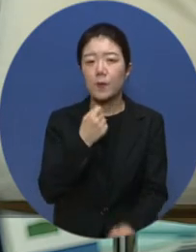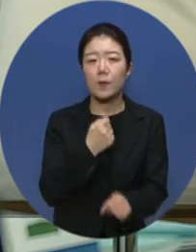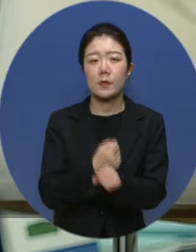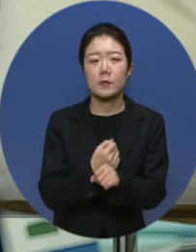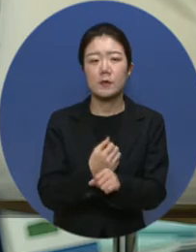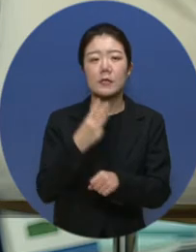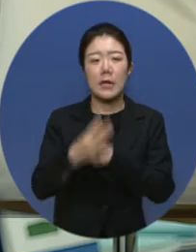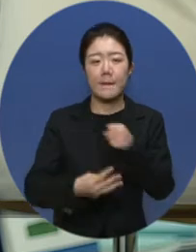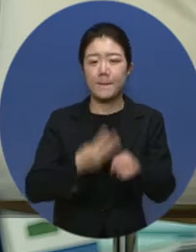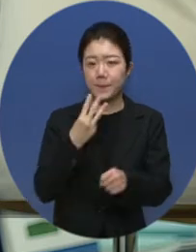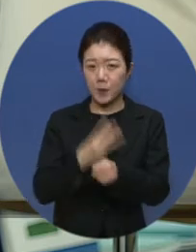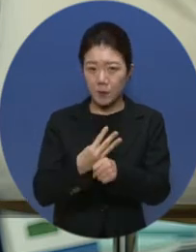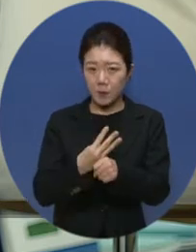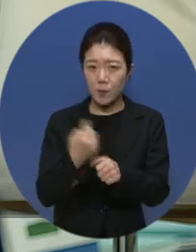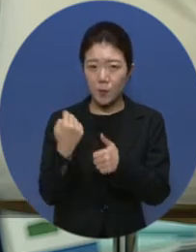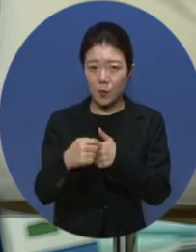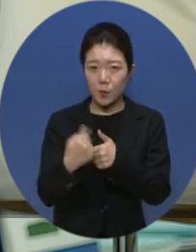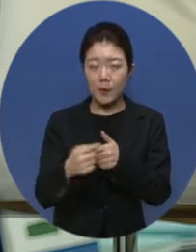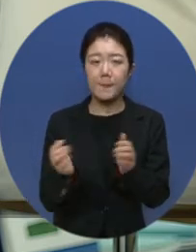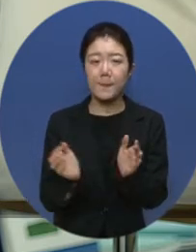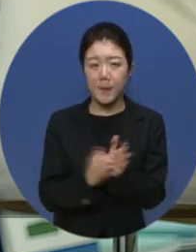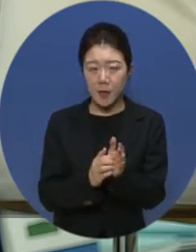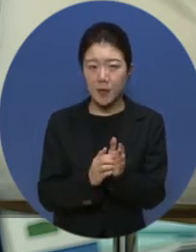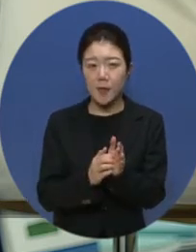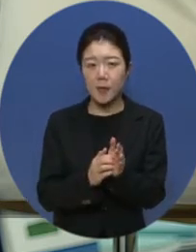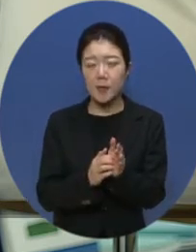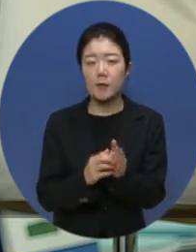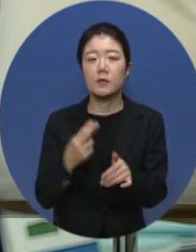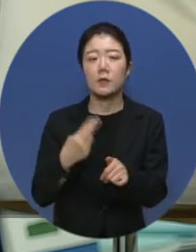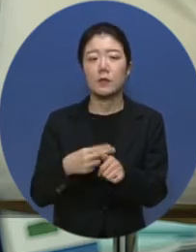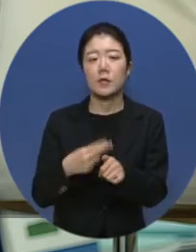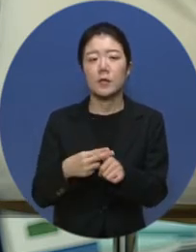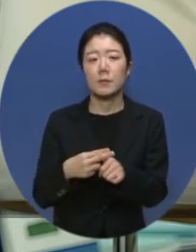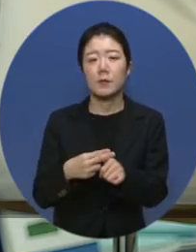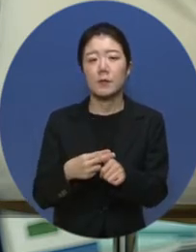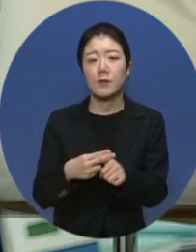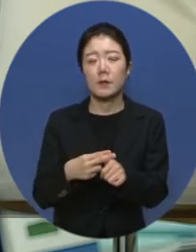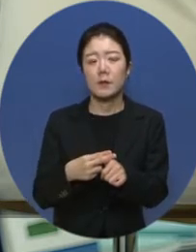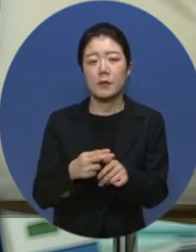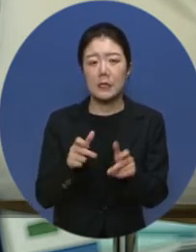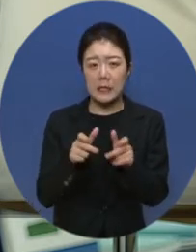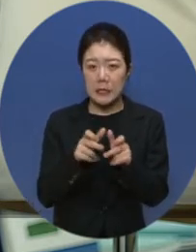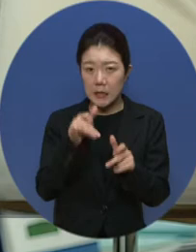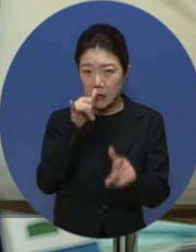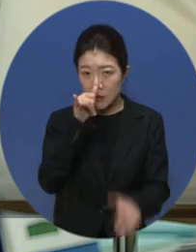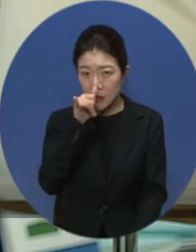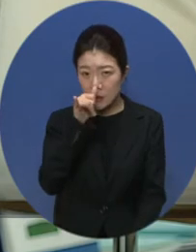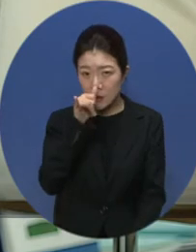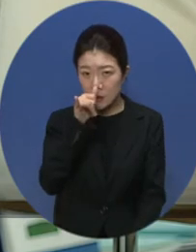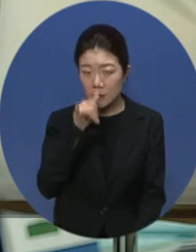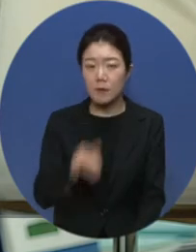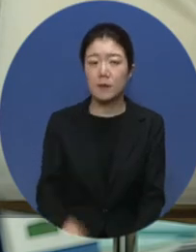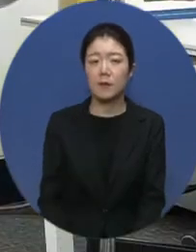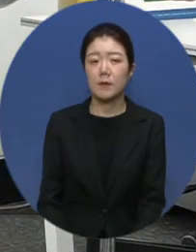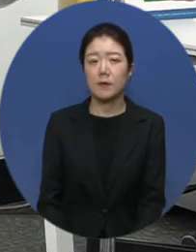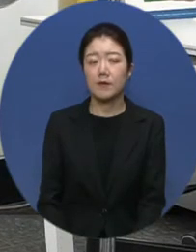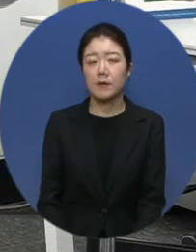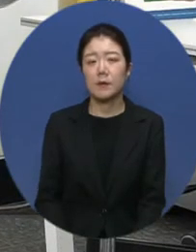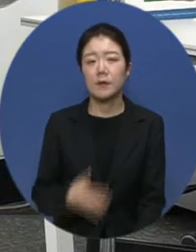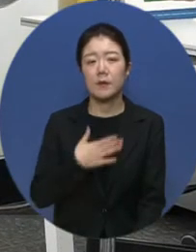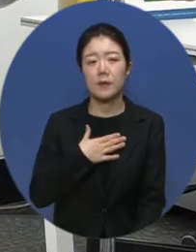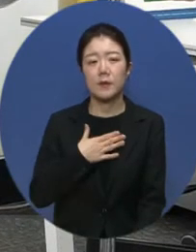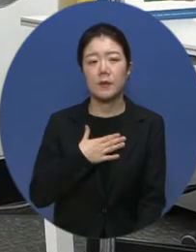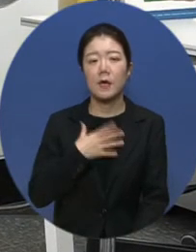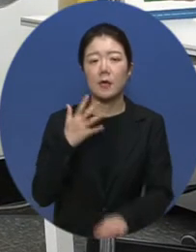거기서 3년 정도를 교육을 받고 거기 선생님도 장애가 있으신 분이셨어요. 그래가지고 제가